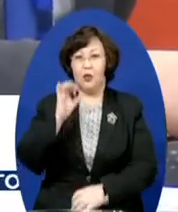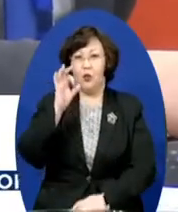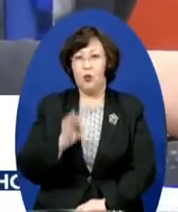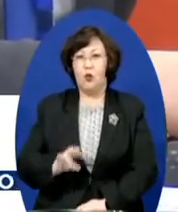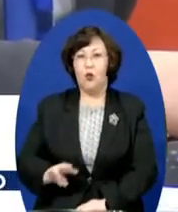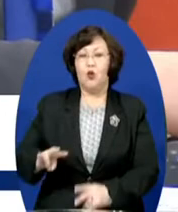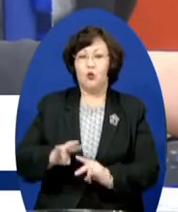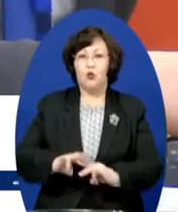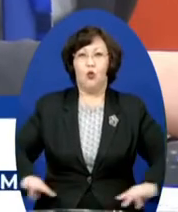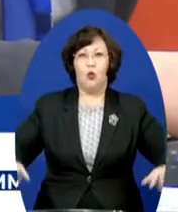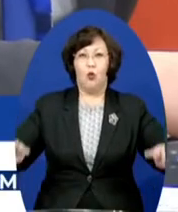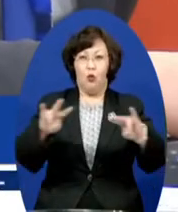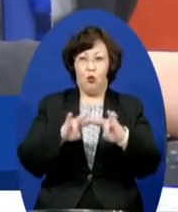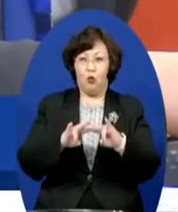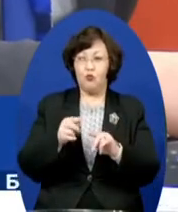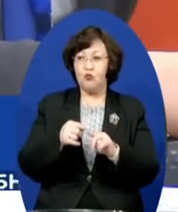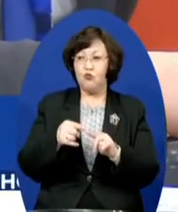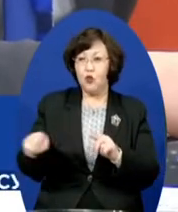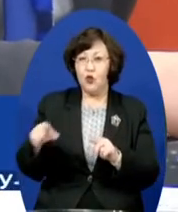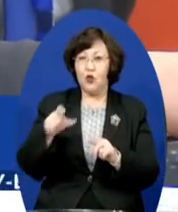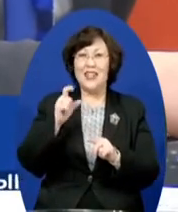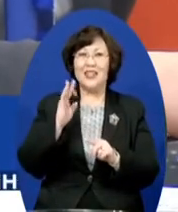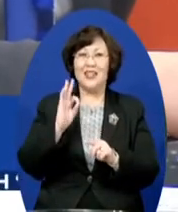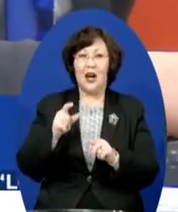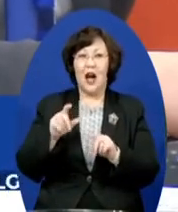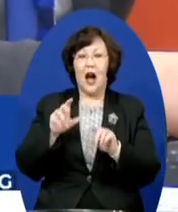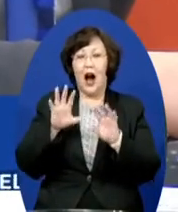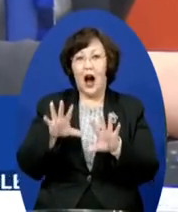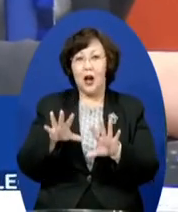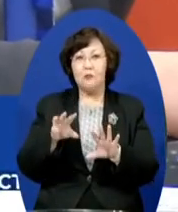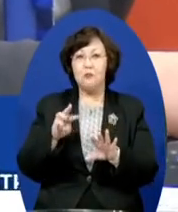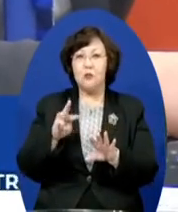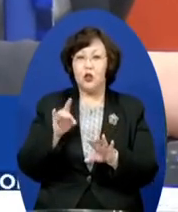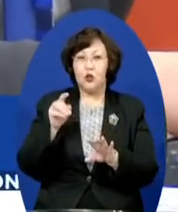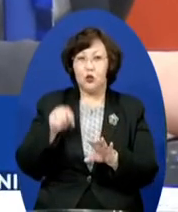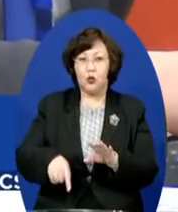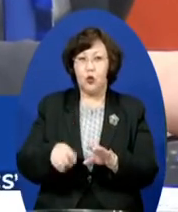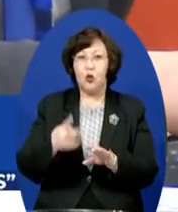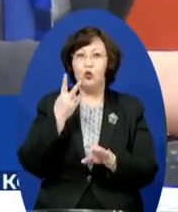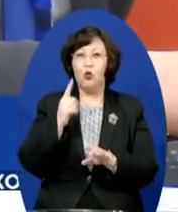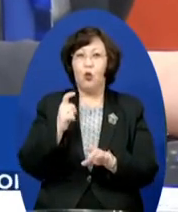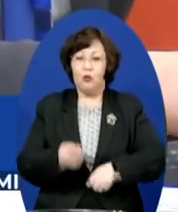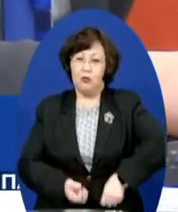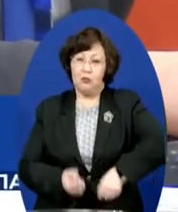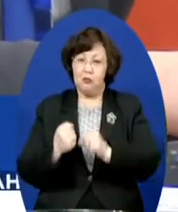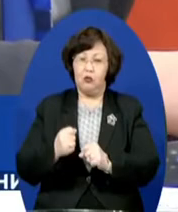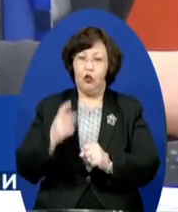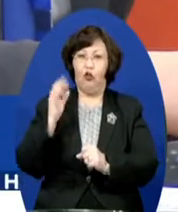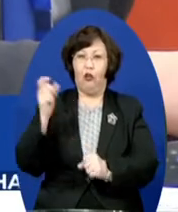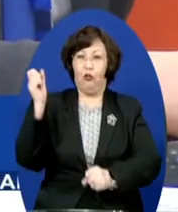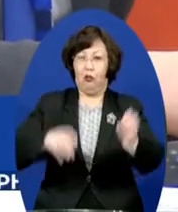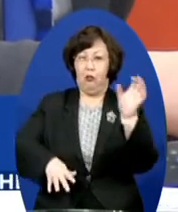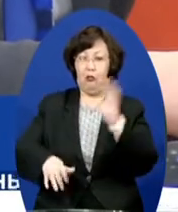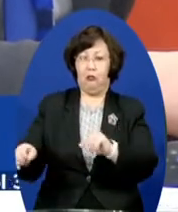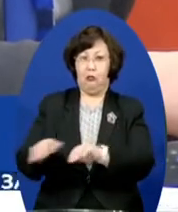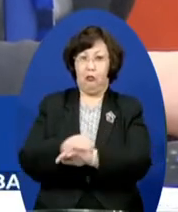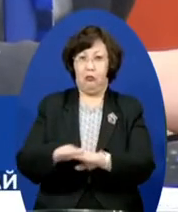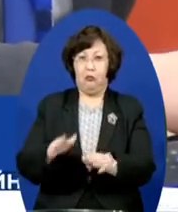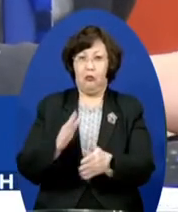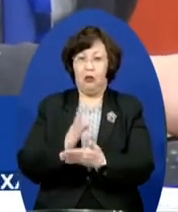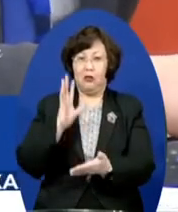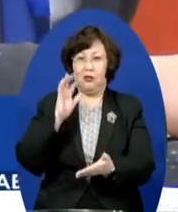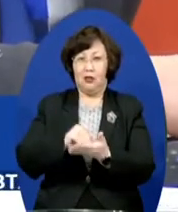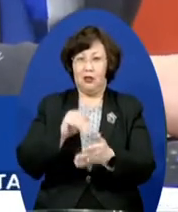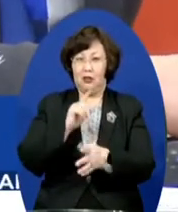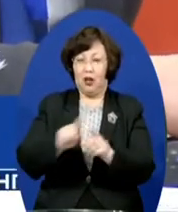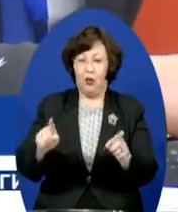нэг авахгүй метрийн зайд нөх ухаад хог хаягдлаа бол хайж байна. За нуурын эргэн тойронд аялал жуулчлалын газрууд стандартын шаардлага